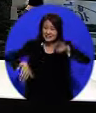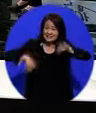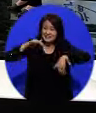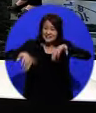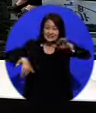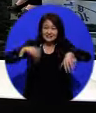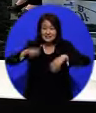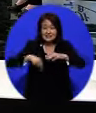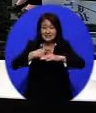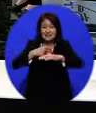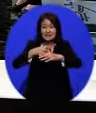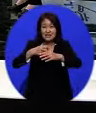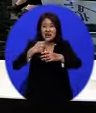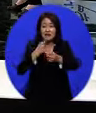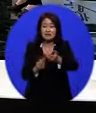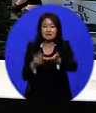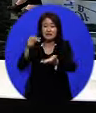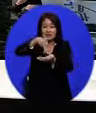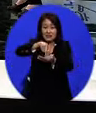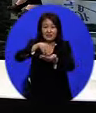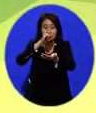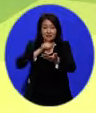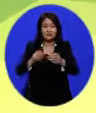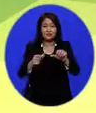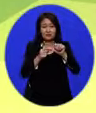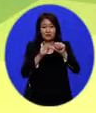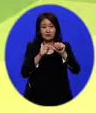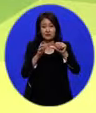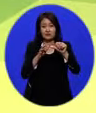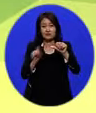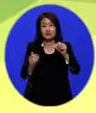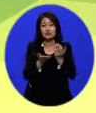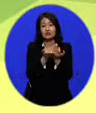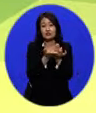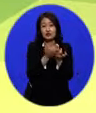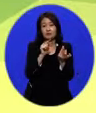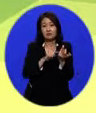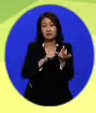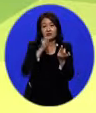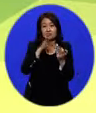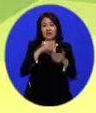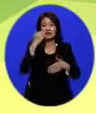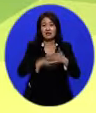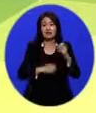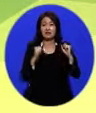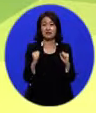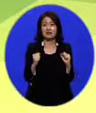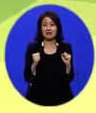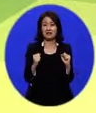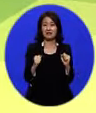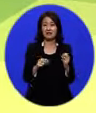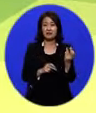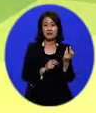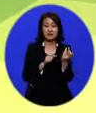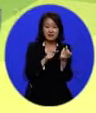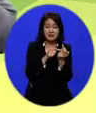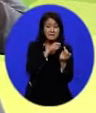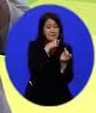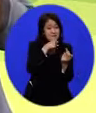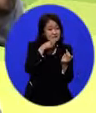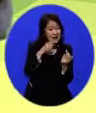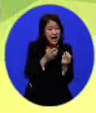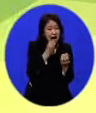거의 뭐 빠지듯이 올라가요. 다섯째 부류는 섬에서 그냥 남아있어요. 깊숙이 섬에 들어가서